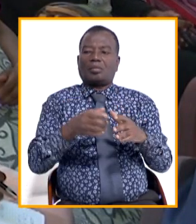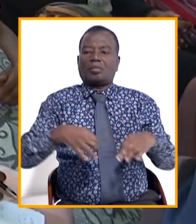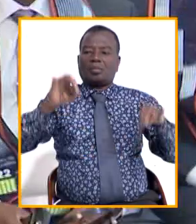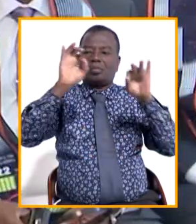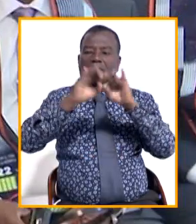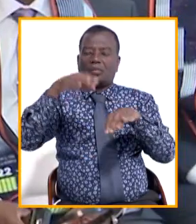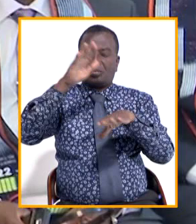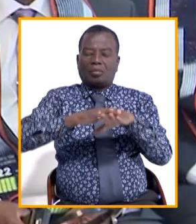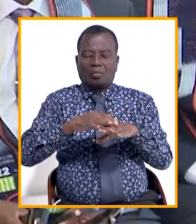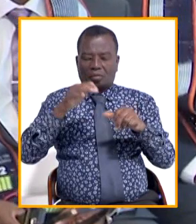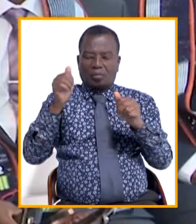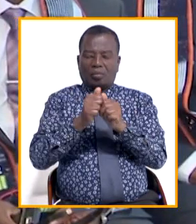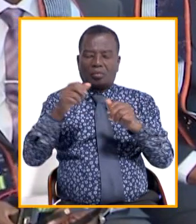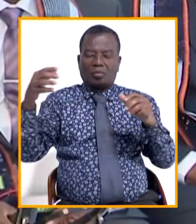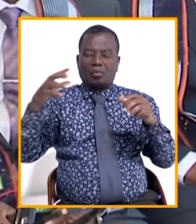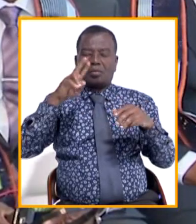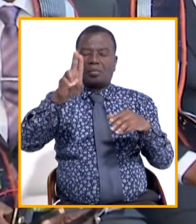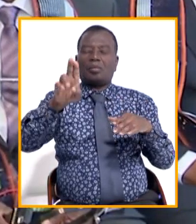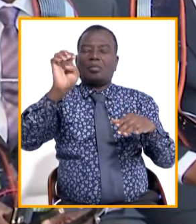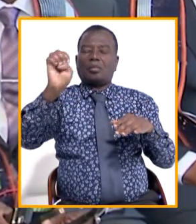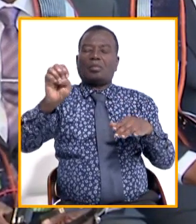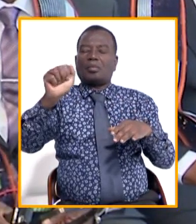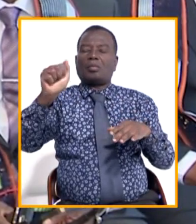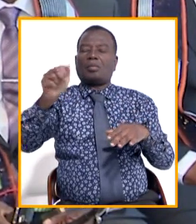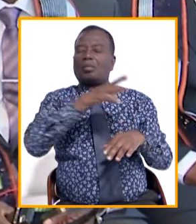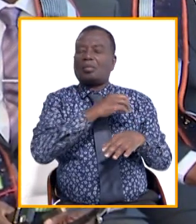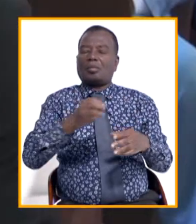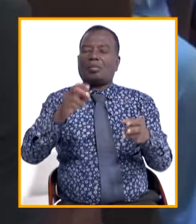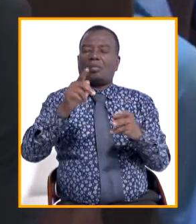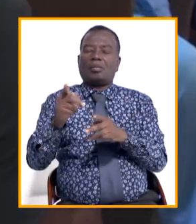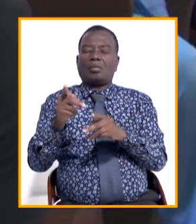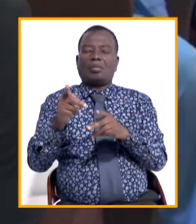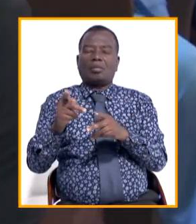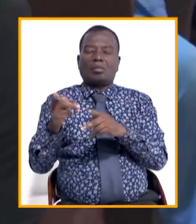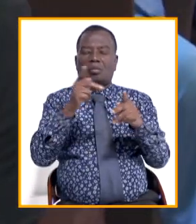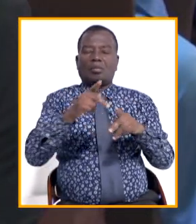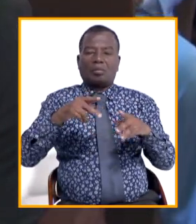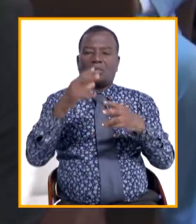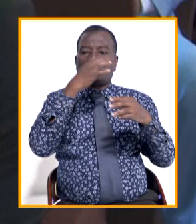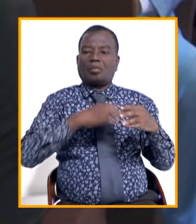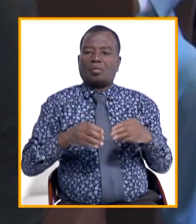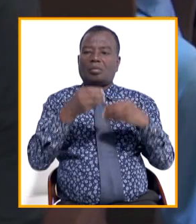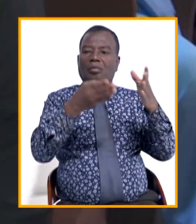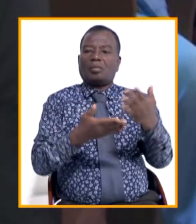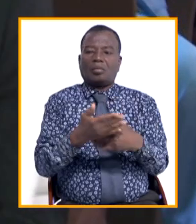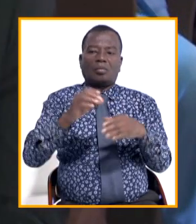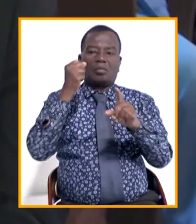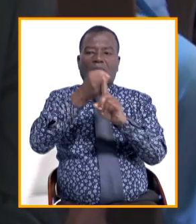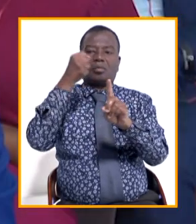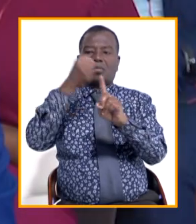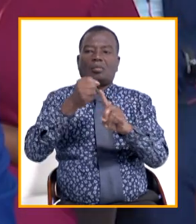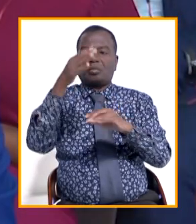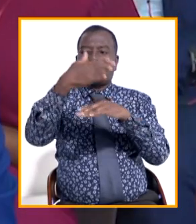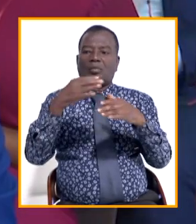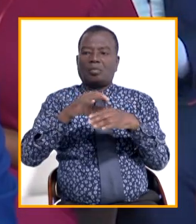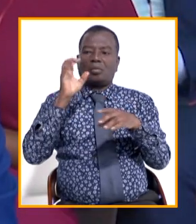envergure sous l'égide de l'Union africaine. Et selon le vœu émis par le président de la République Alassane Ouattara dans son plaidoyer auprès